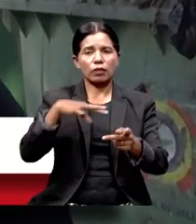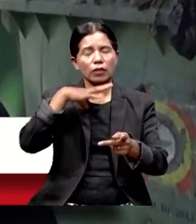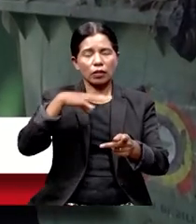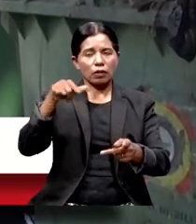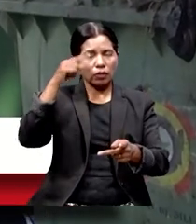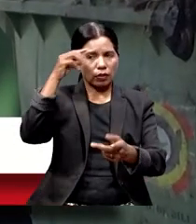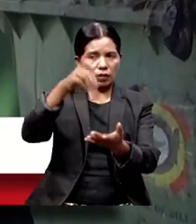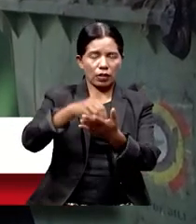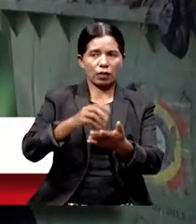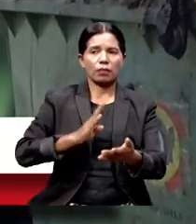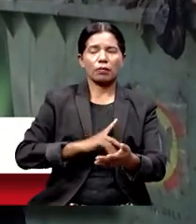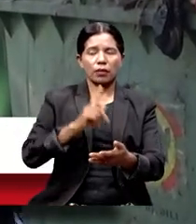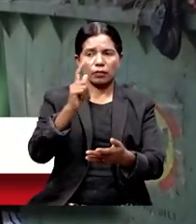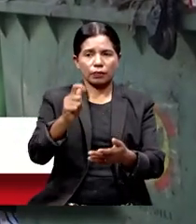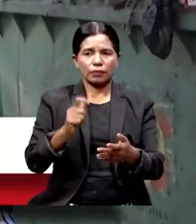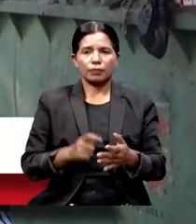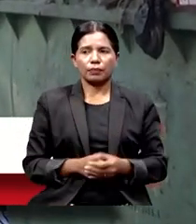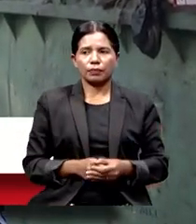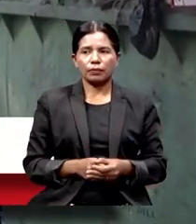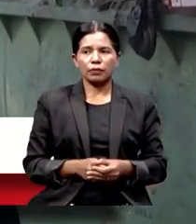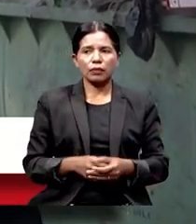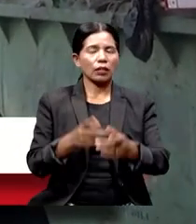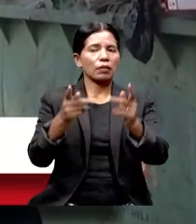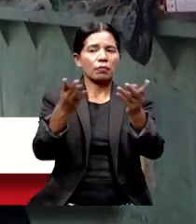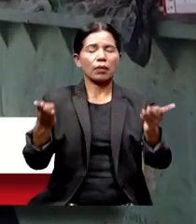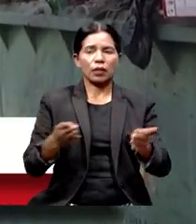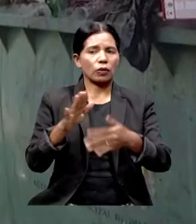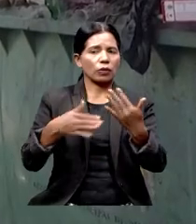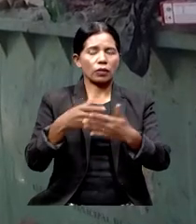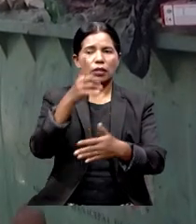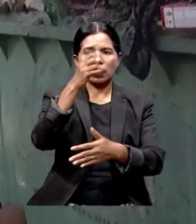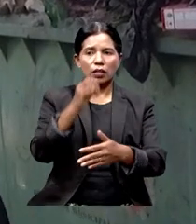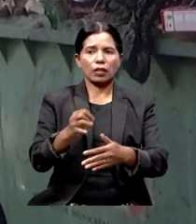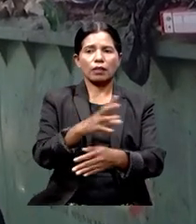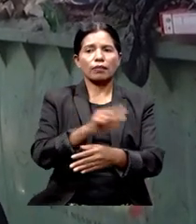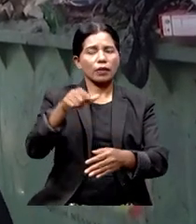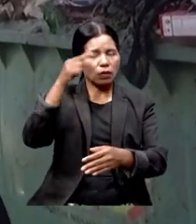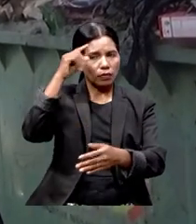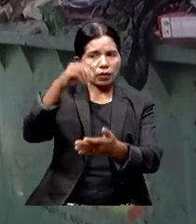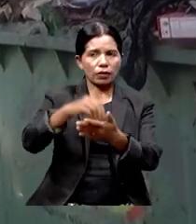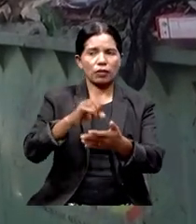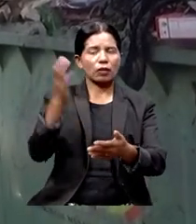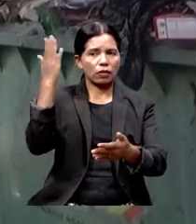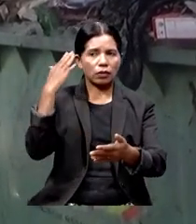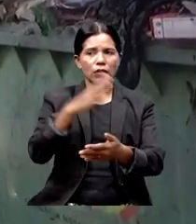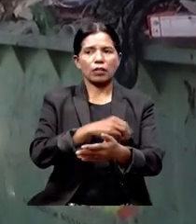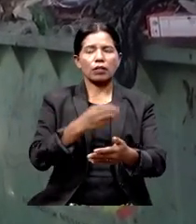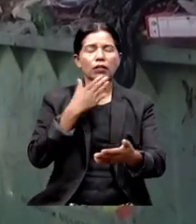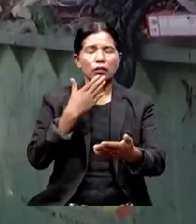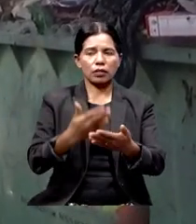laos babar pite. Ba bairo to dia dilaran masa nebe governo kria ausente uluk sumente sik